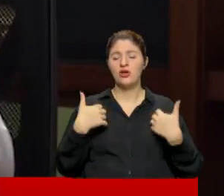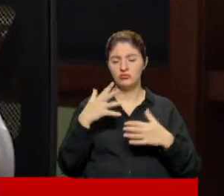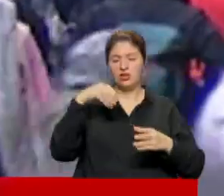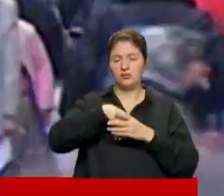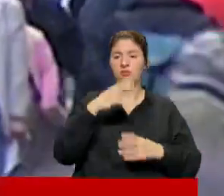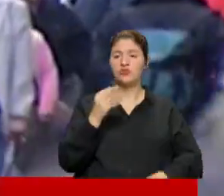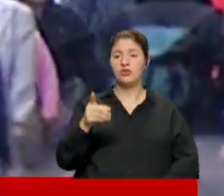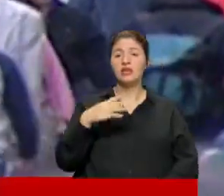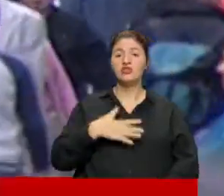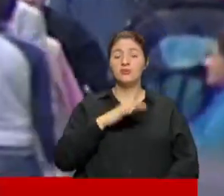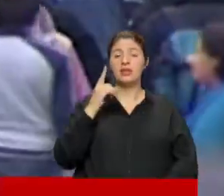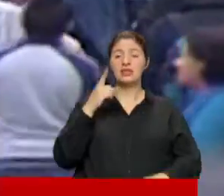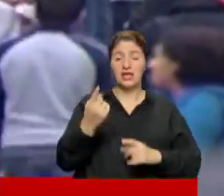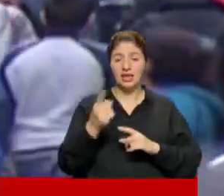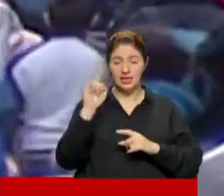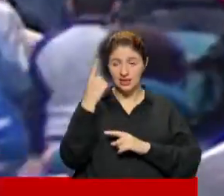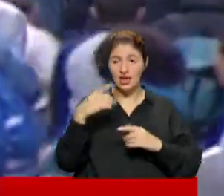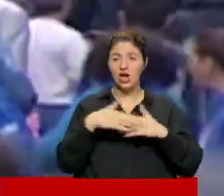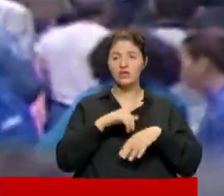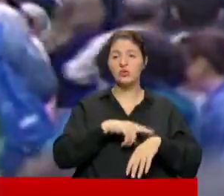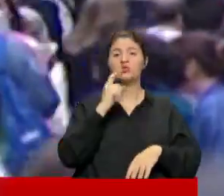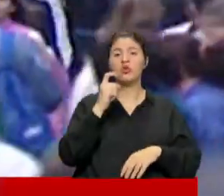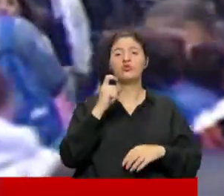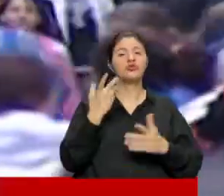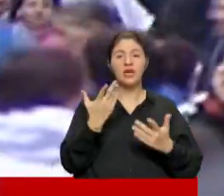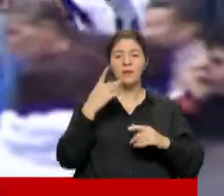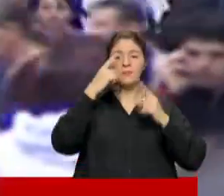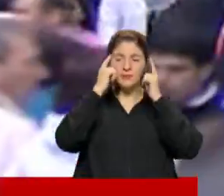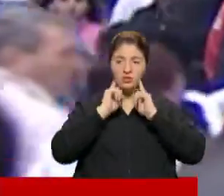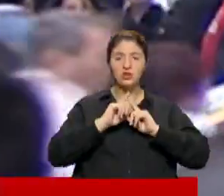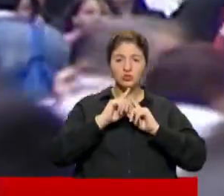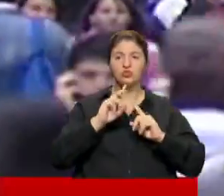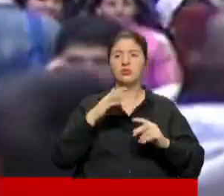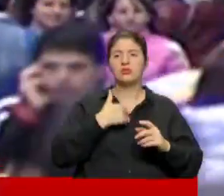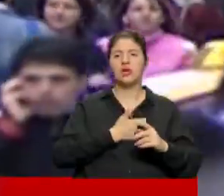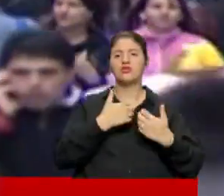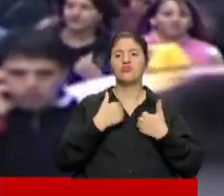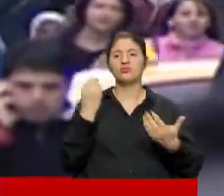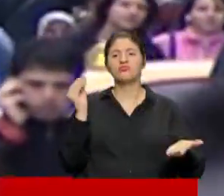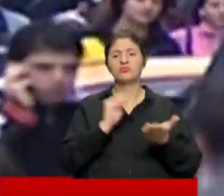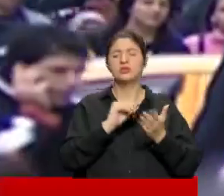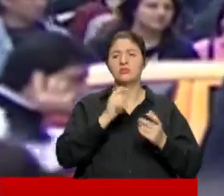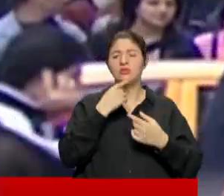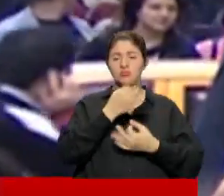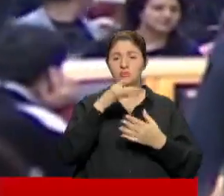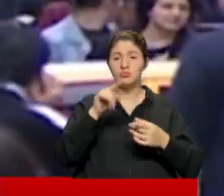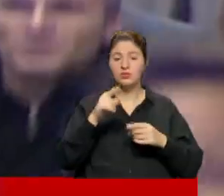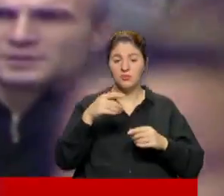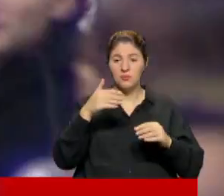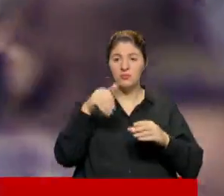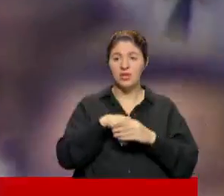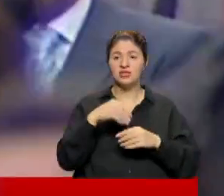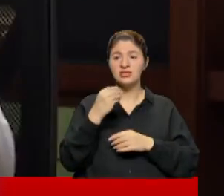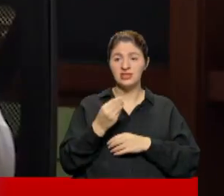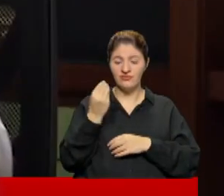alacağız CHP lideri akşam 9 randevusunda başörtüsünü yasal güvenceye alacağız diyerek duyurdu partisi bugün vereceği